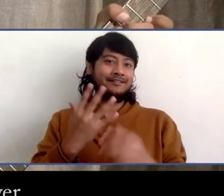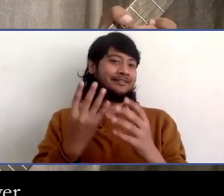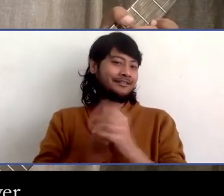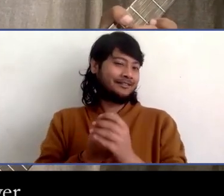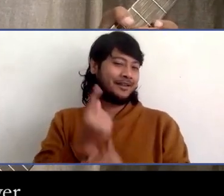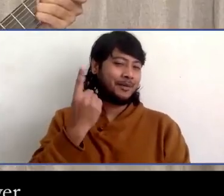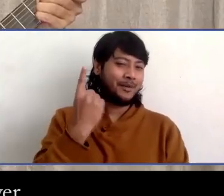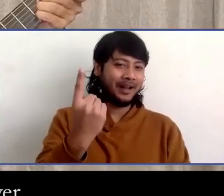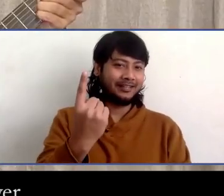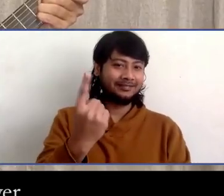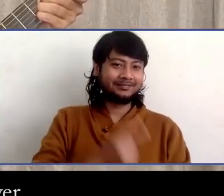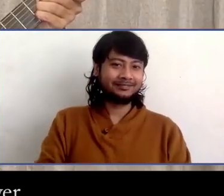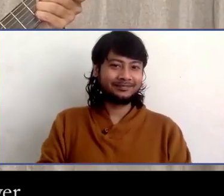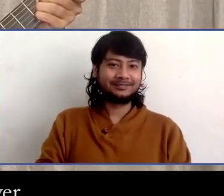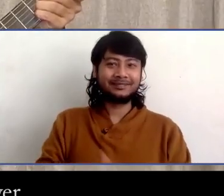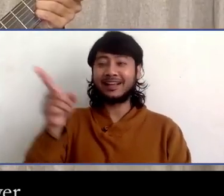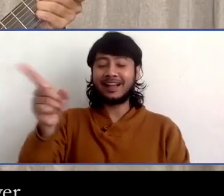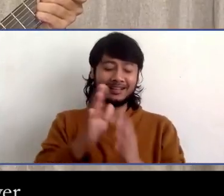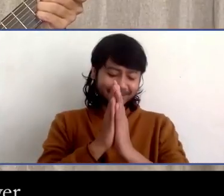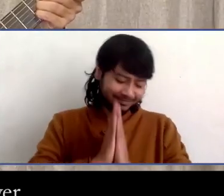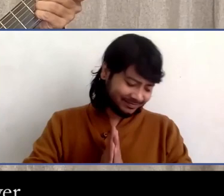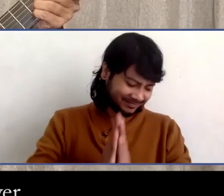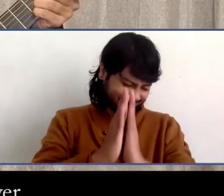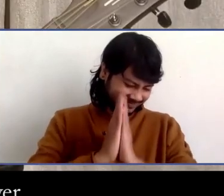मेरी आदान है.